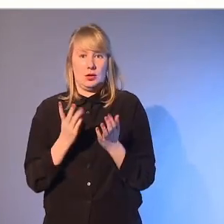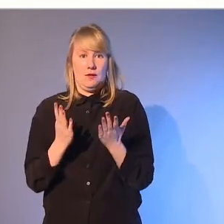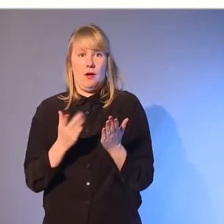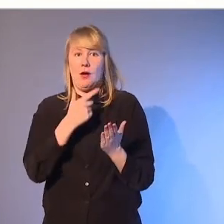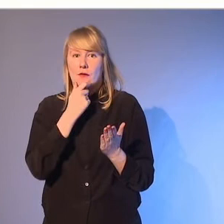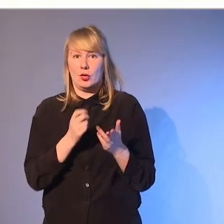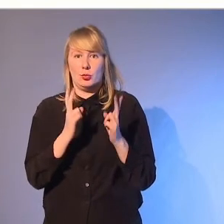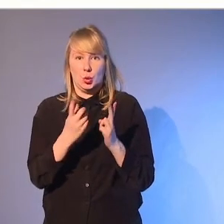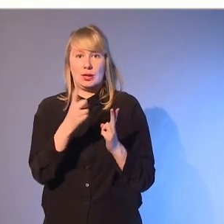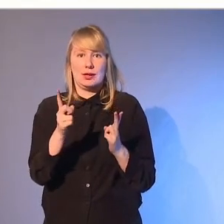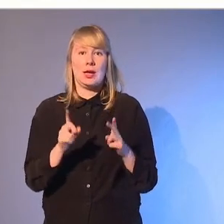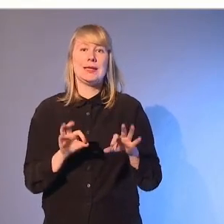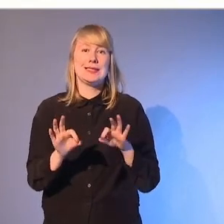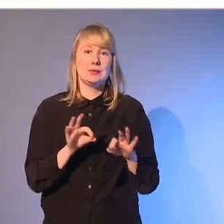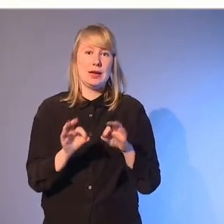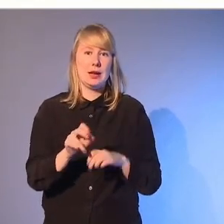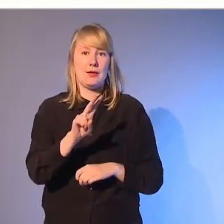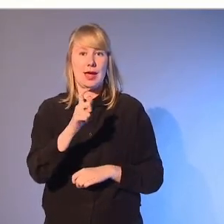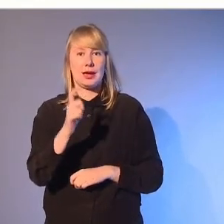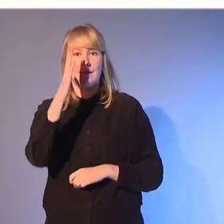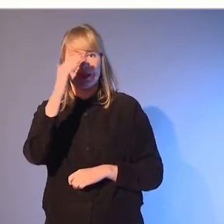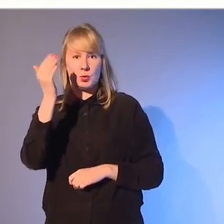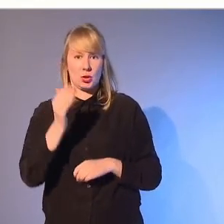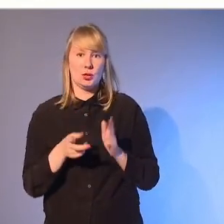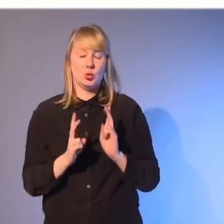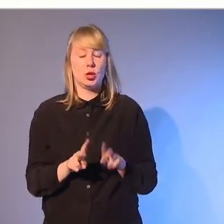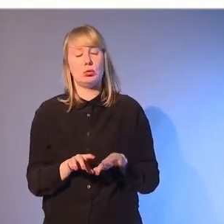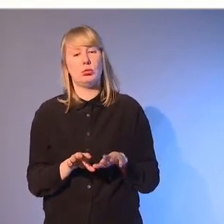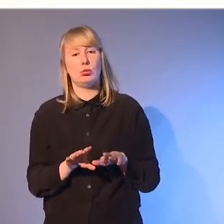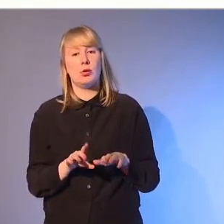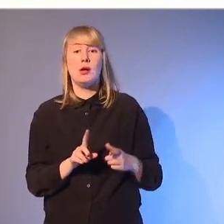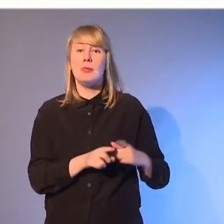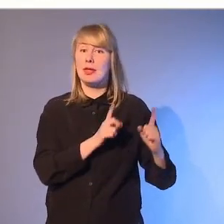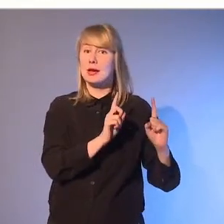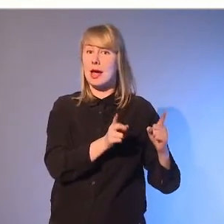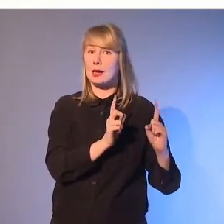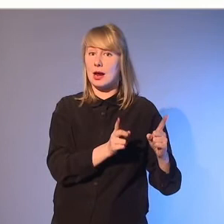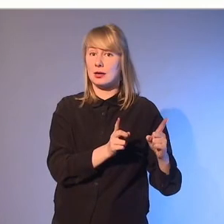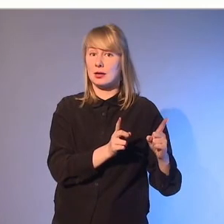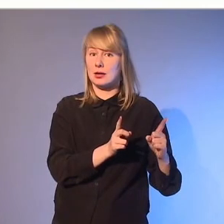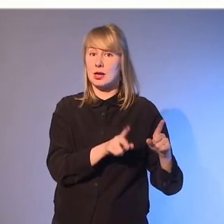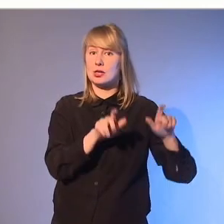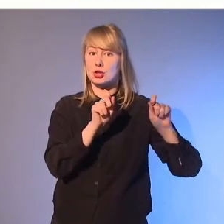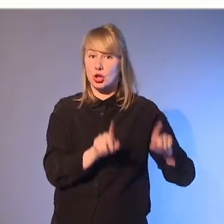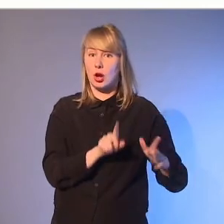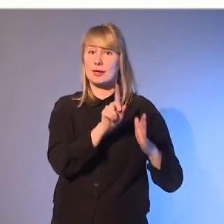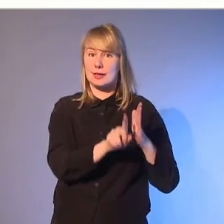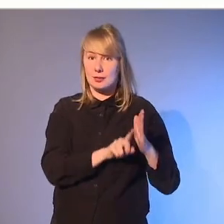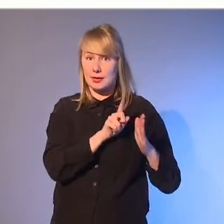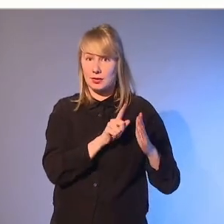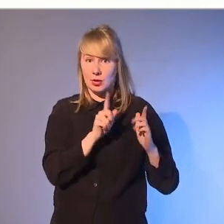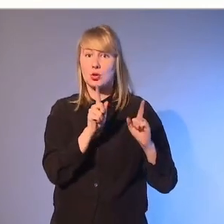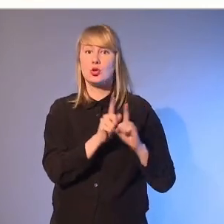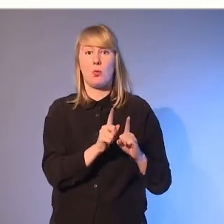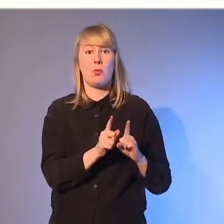til, nemlig spill og VG og Facebook. Mens læreren starter timen sånn som